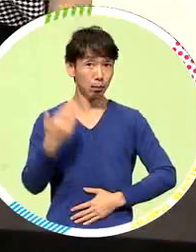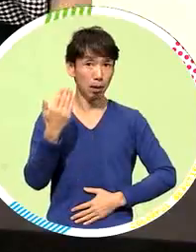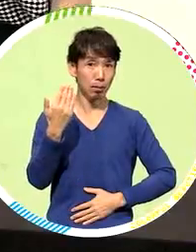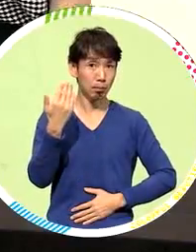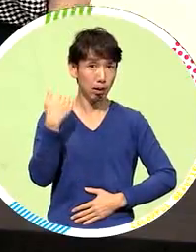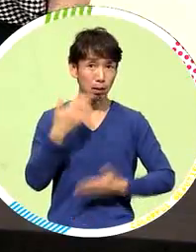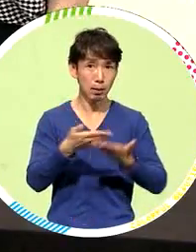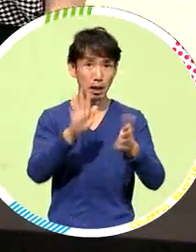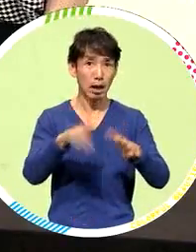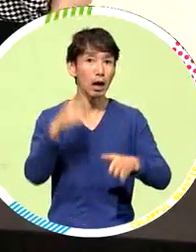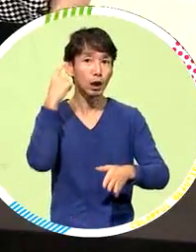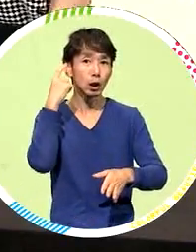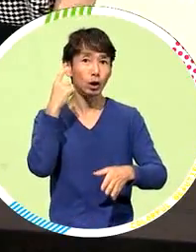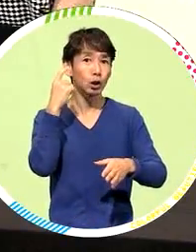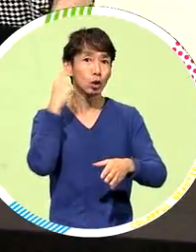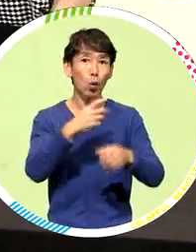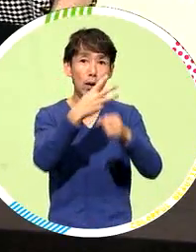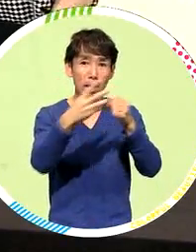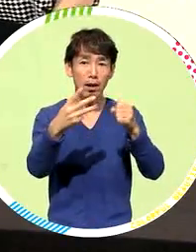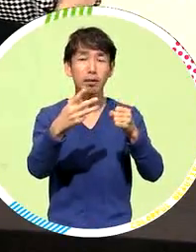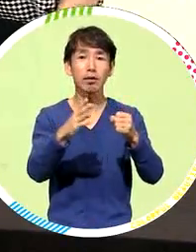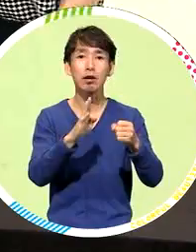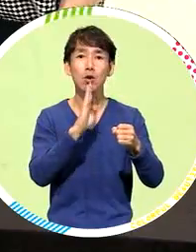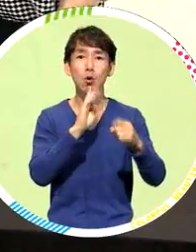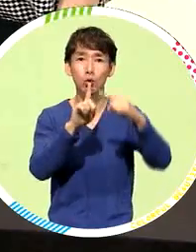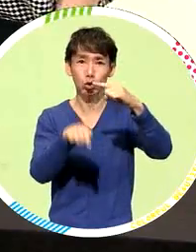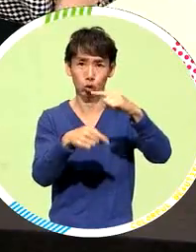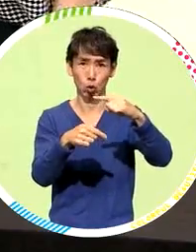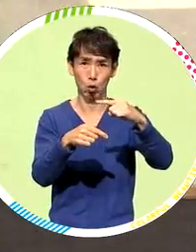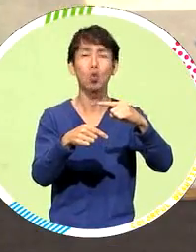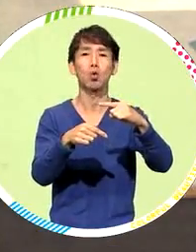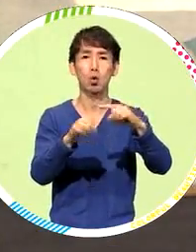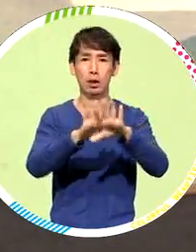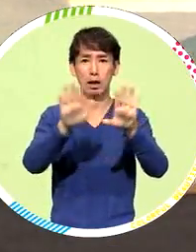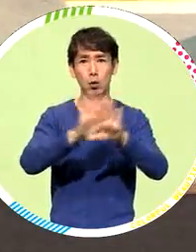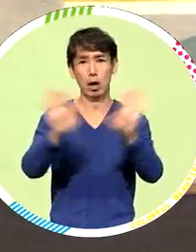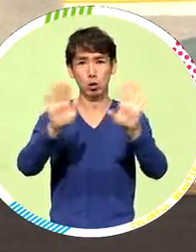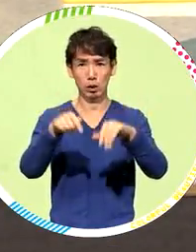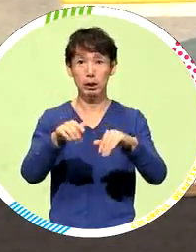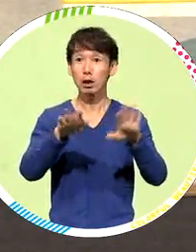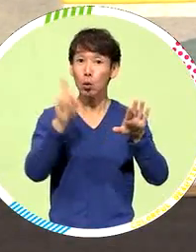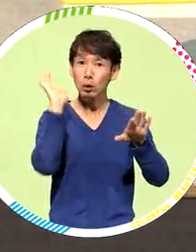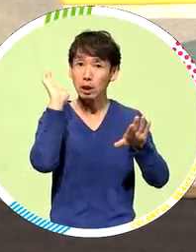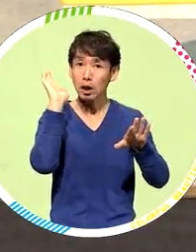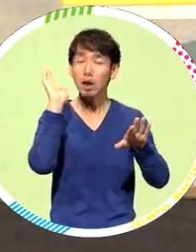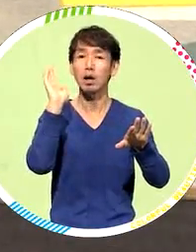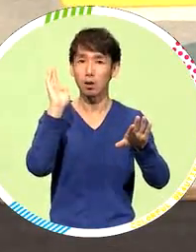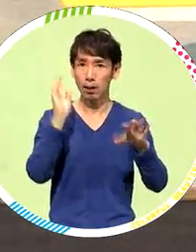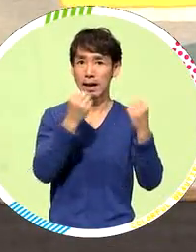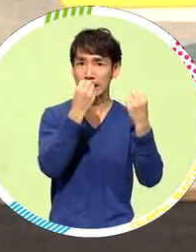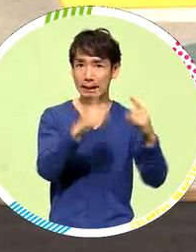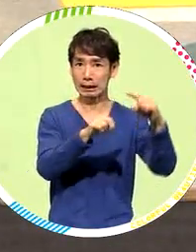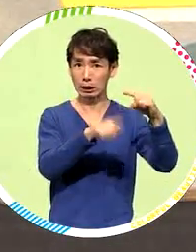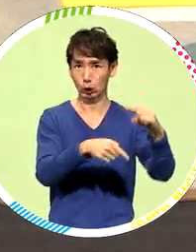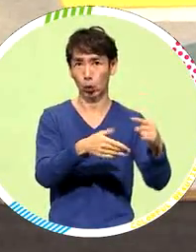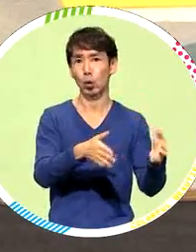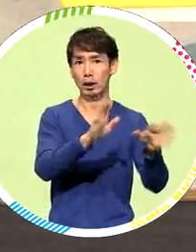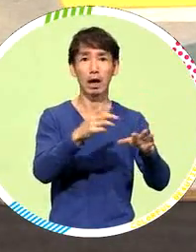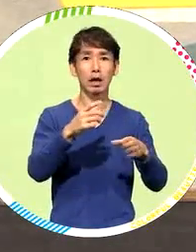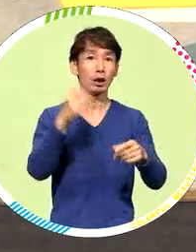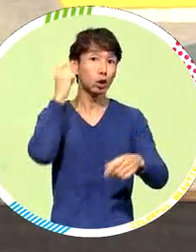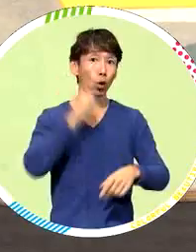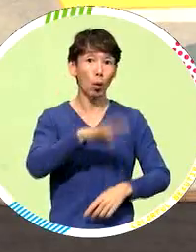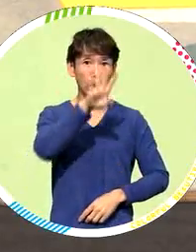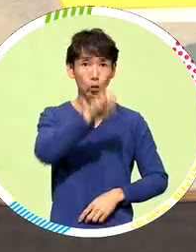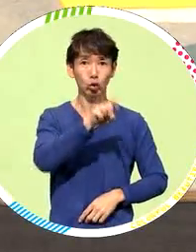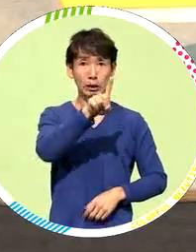昭和3年の本庁舎の開庁式なんですけどもこちらは今の新庁舎で昭和41年のあの落成